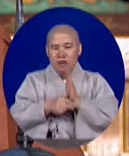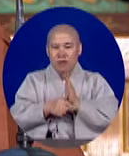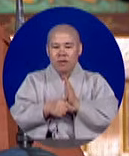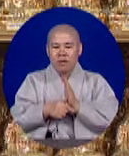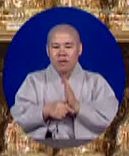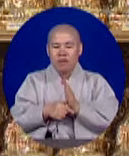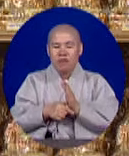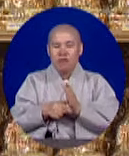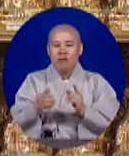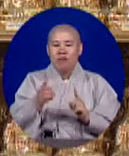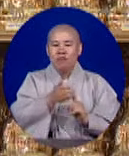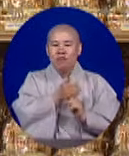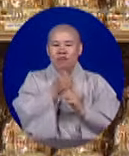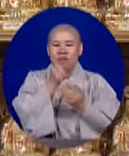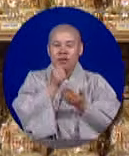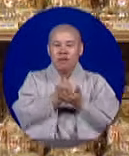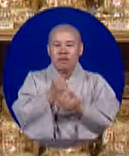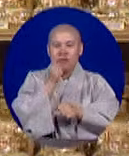안 해요.